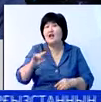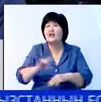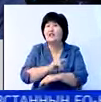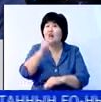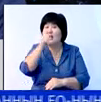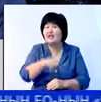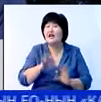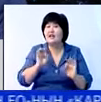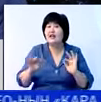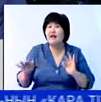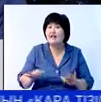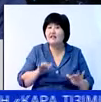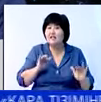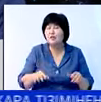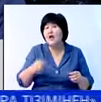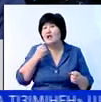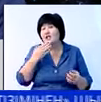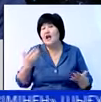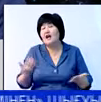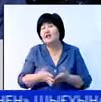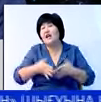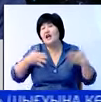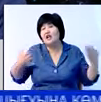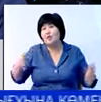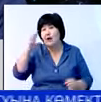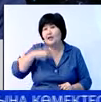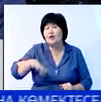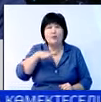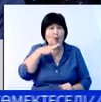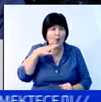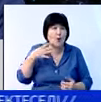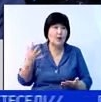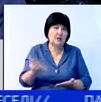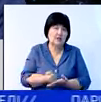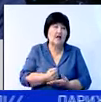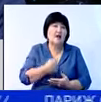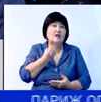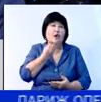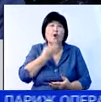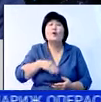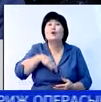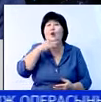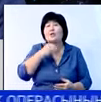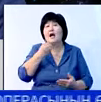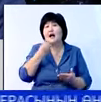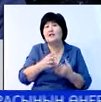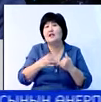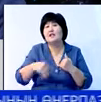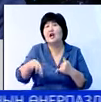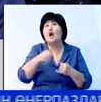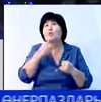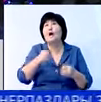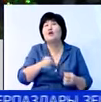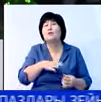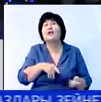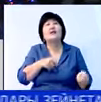тышқан жылы да игі істеріміз жалғасып, кең байтақ елімізге, молшылығы мен тоқшылығын қасиетті жерімізге бақ берекесін